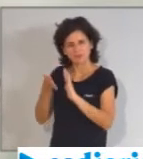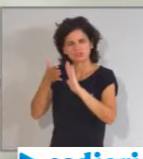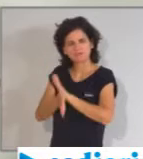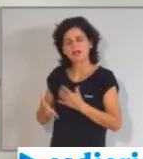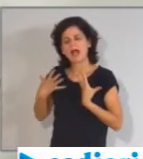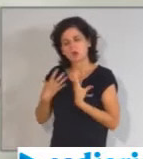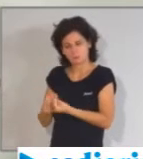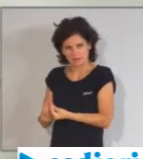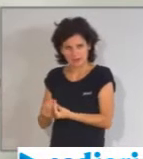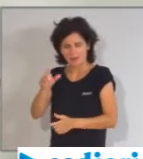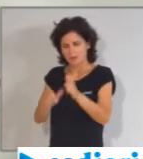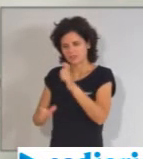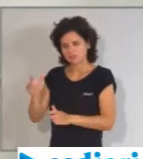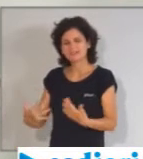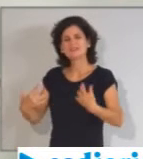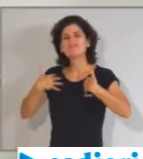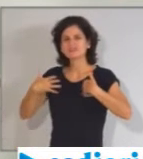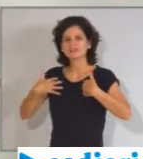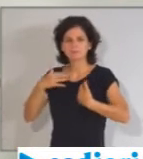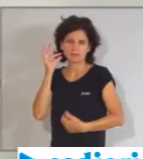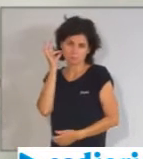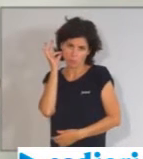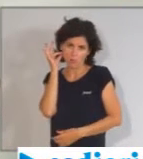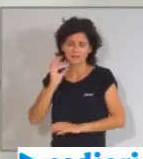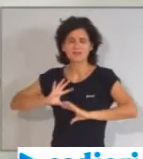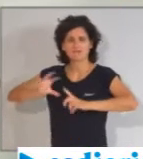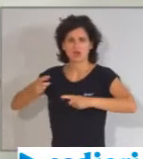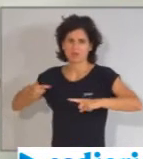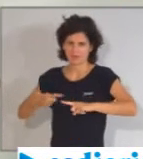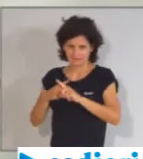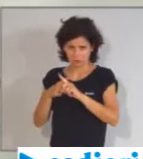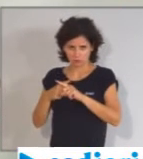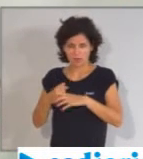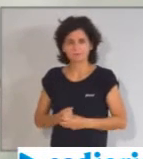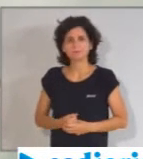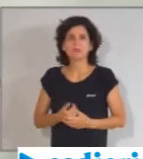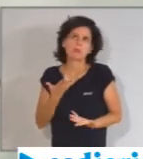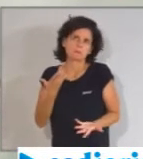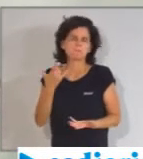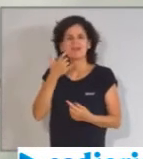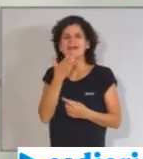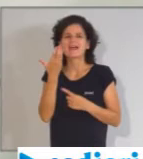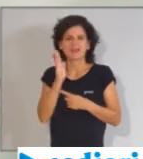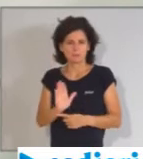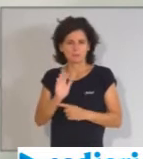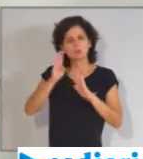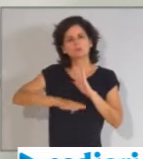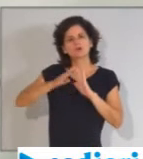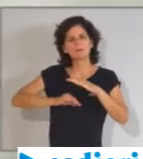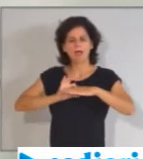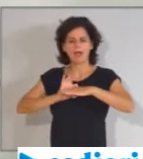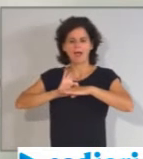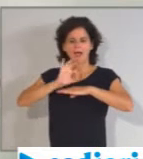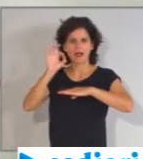recuperació en casos de diferents manifestacions de les violències sexuals. Les mesures que voldríem destacar, el programa ALBA, l'atenció a